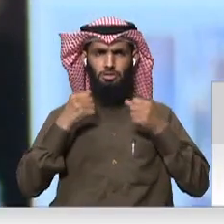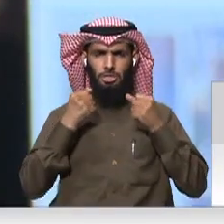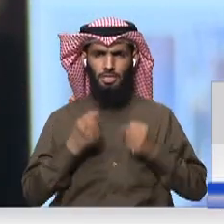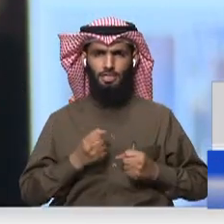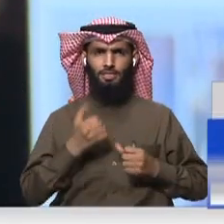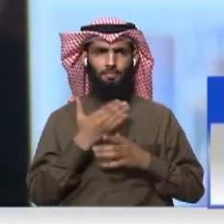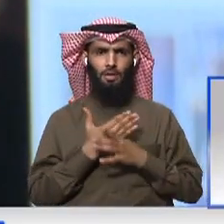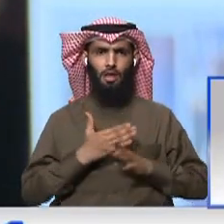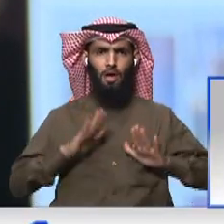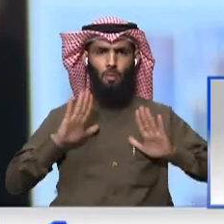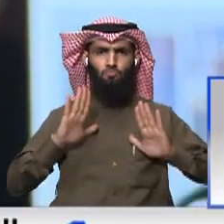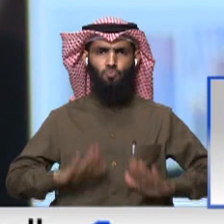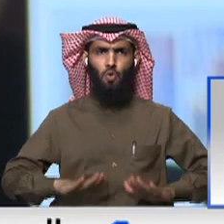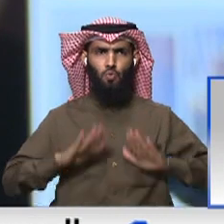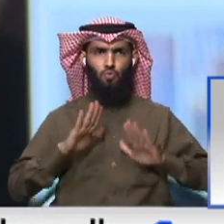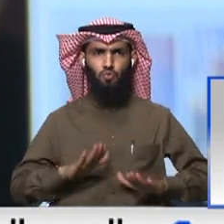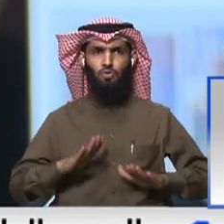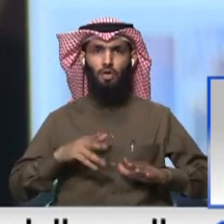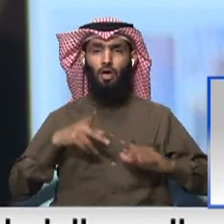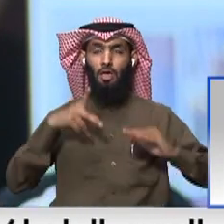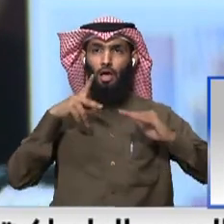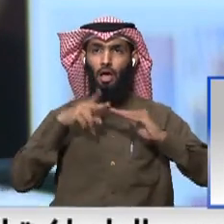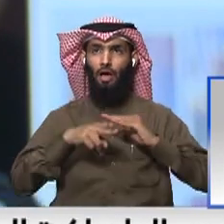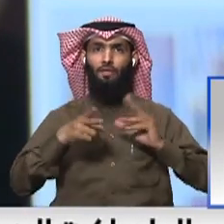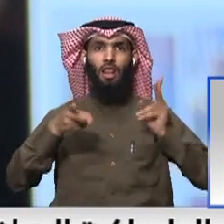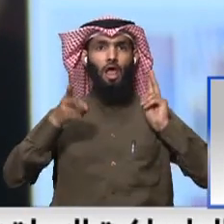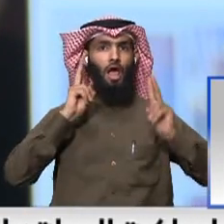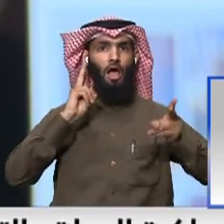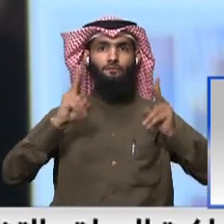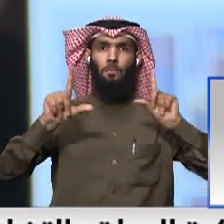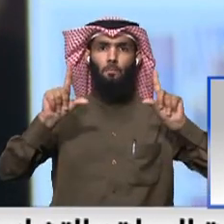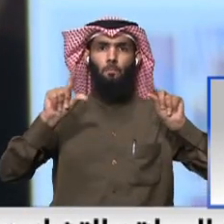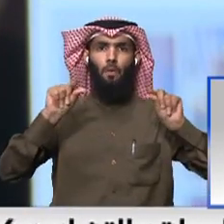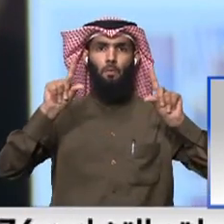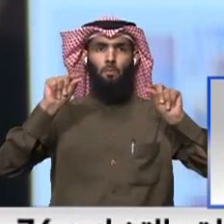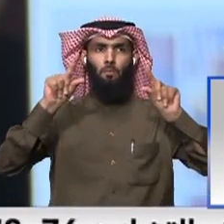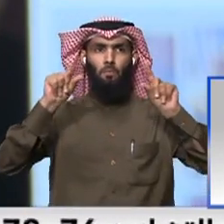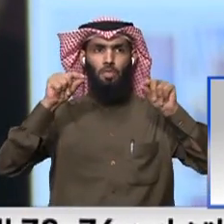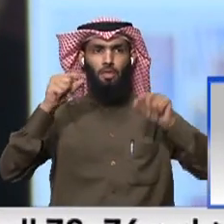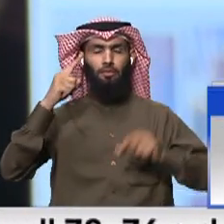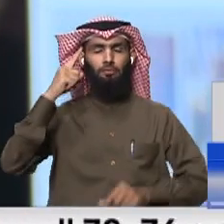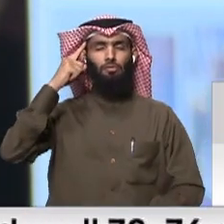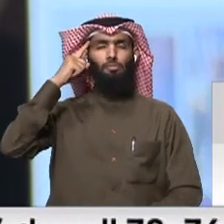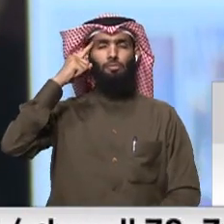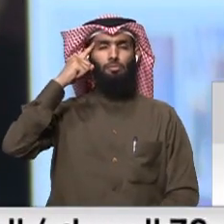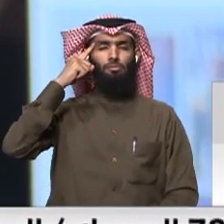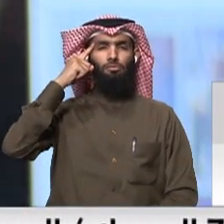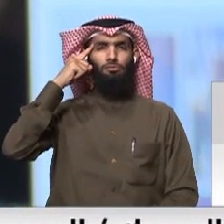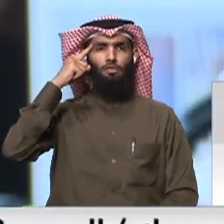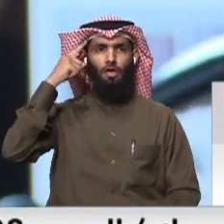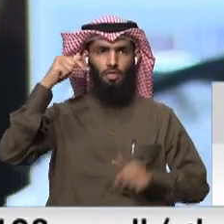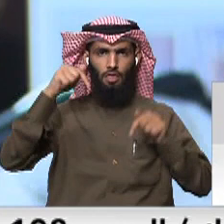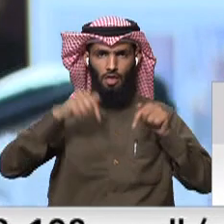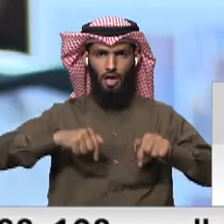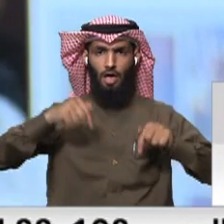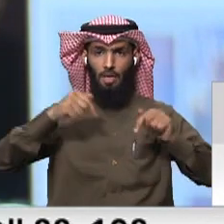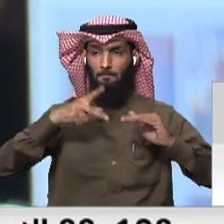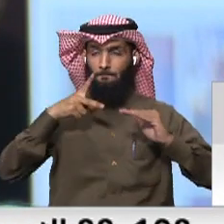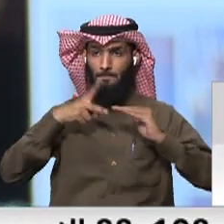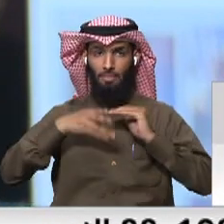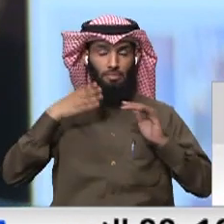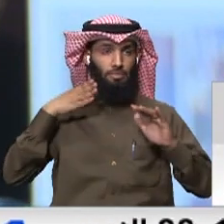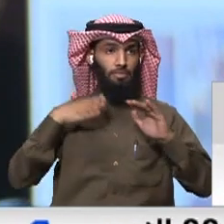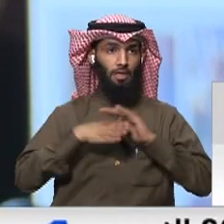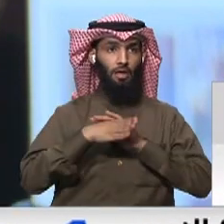متواجد بهذا الحفل المميز. اليوم نستحضر في هذا المعرض